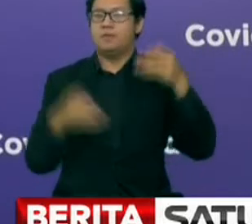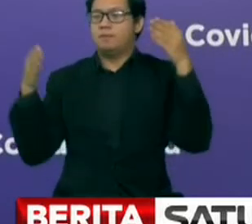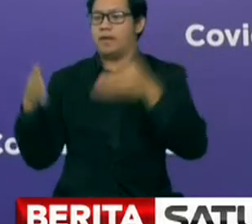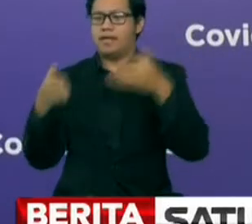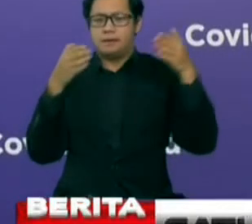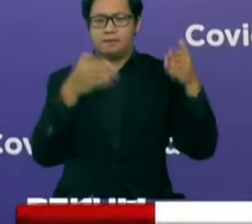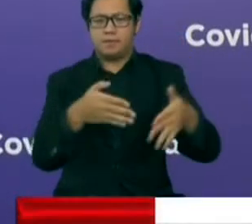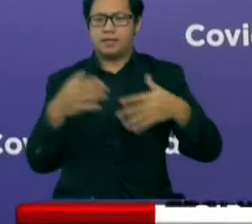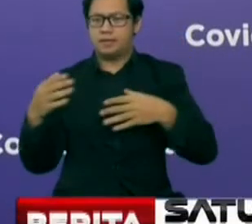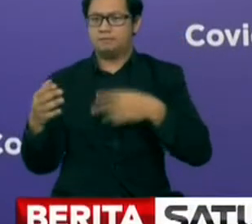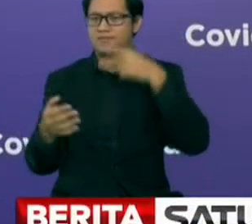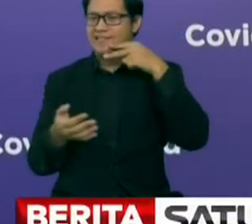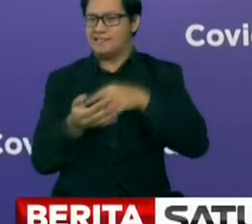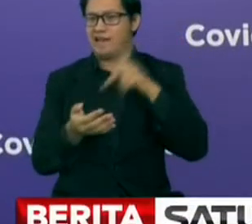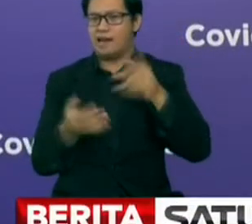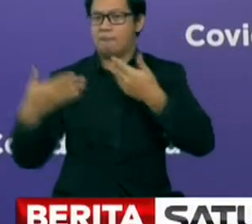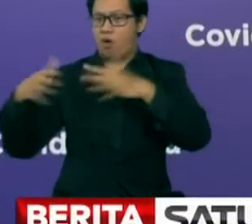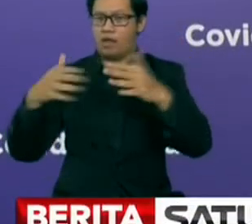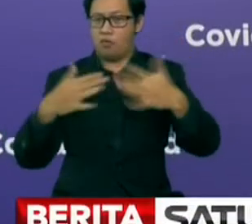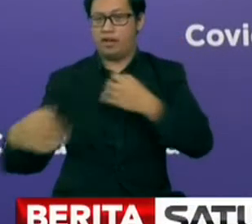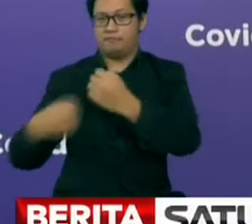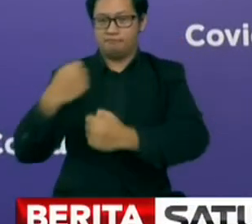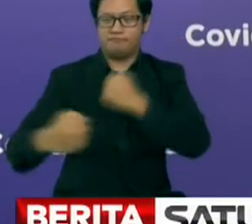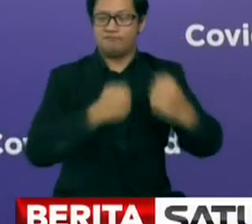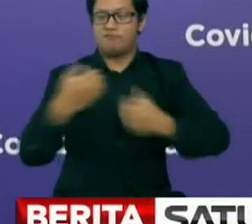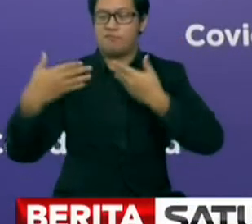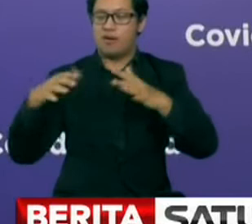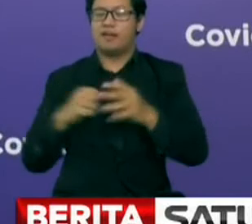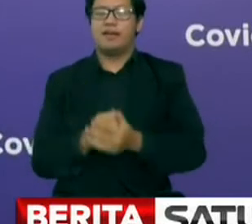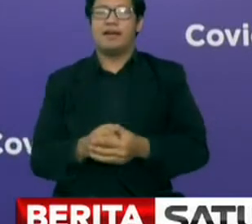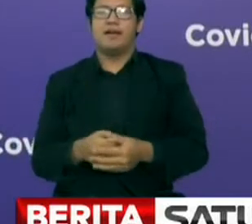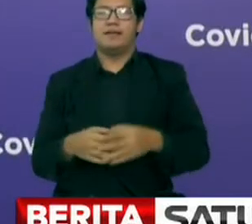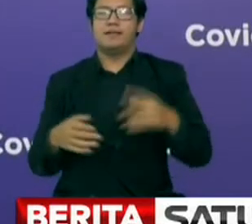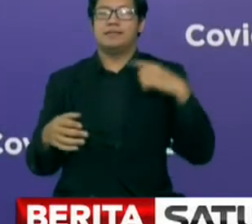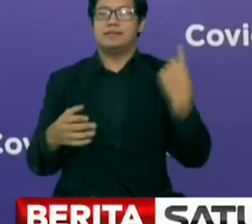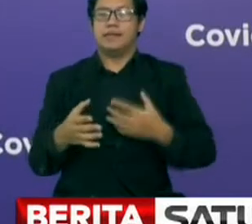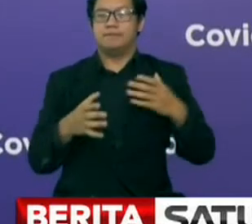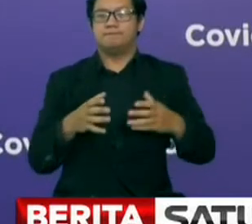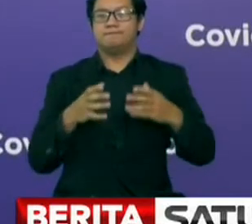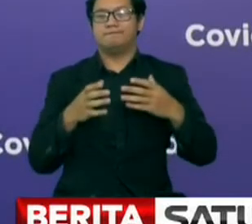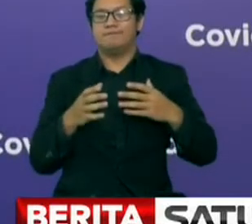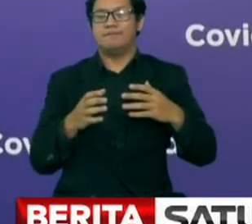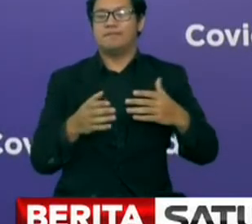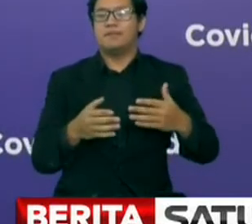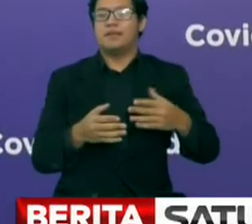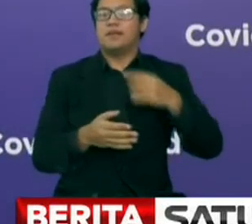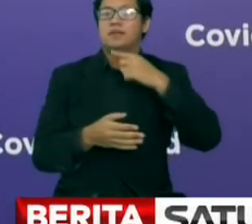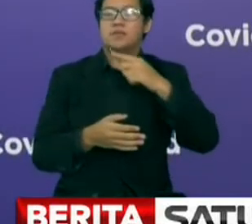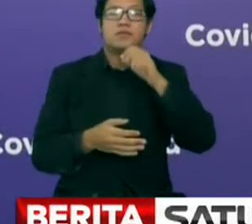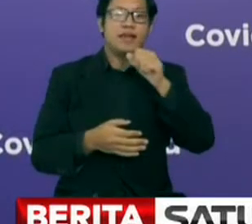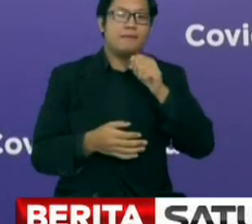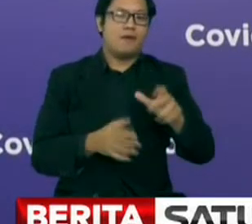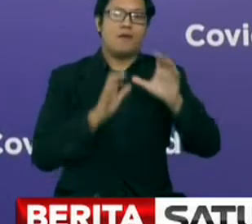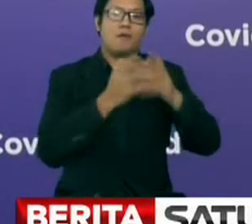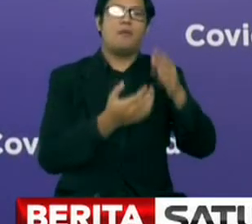diijinkan alangkah lebih baiknya kalau kemudian kita menempatkan kelompok-kelompok yang masih muda dengan imunitas yang